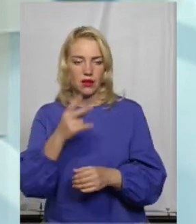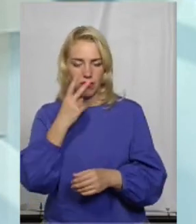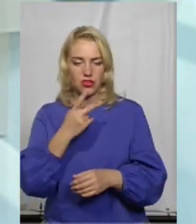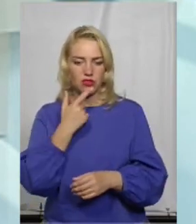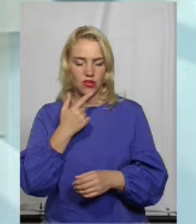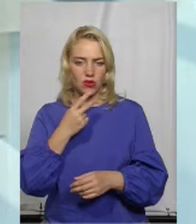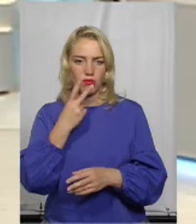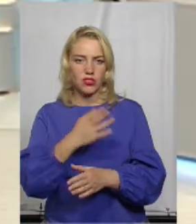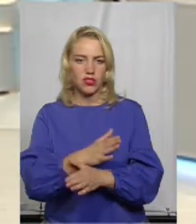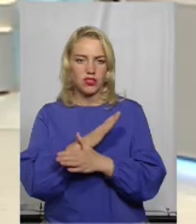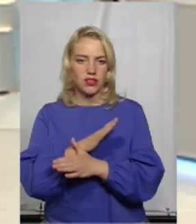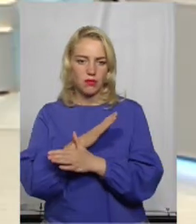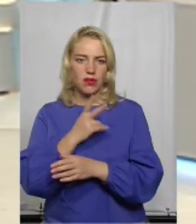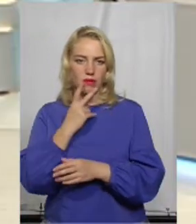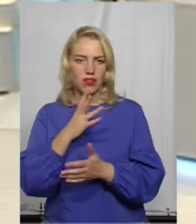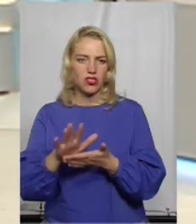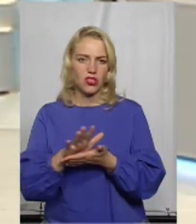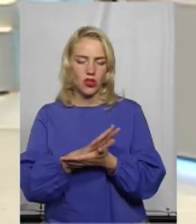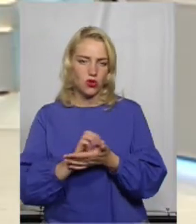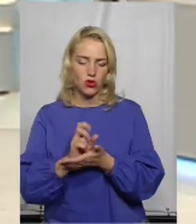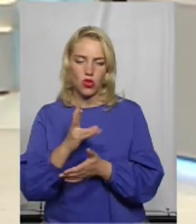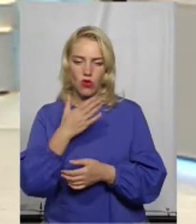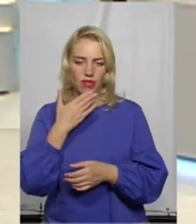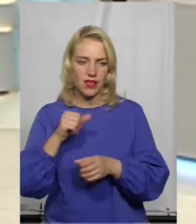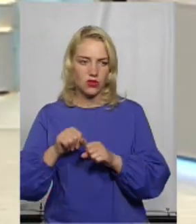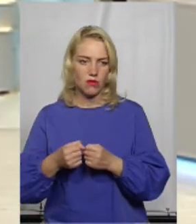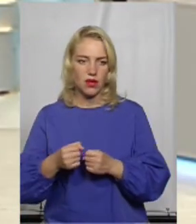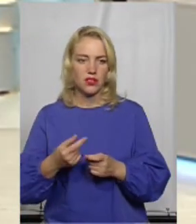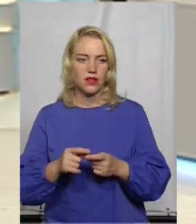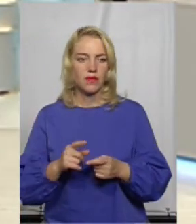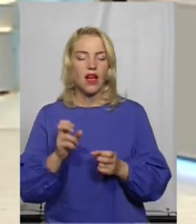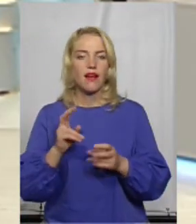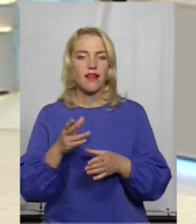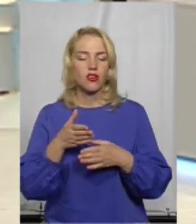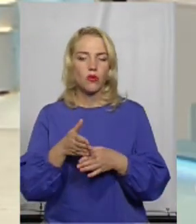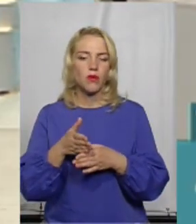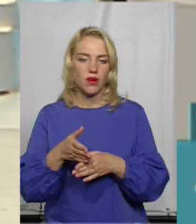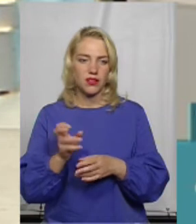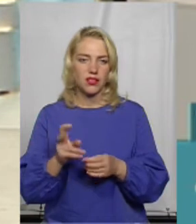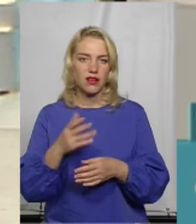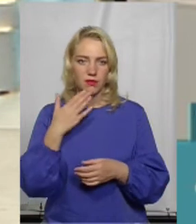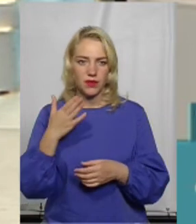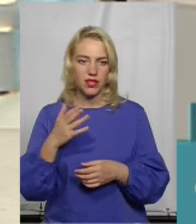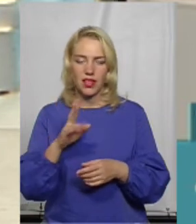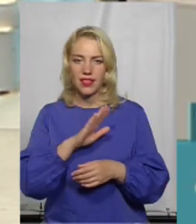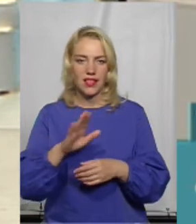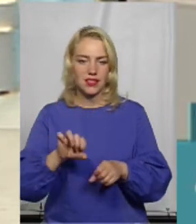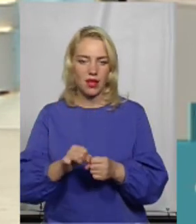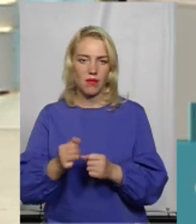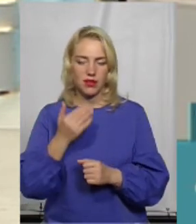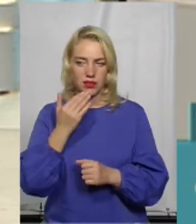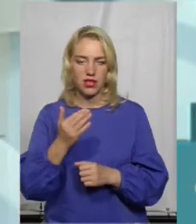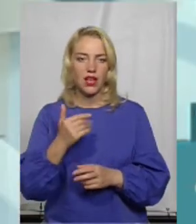вони бачили смерті, вони бачили розруху, але вони не зламалися. І ми дуже хочемо допомагати їм не зламатися. До речі, хочу сказати,